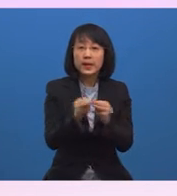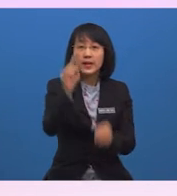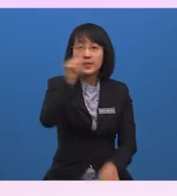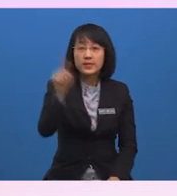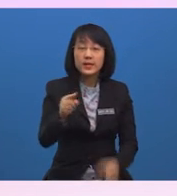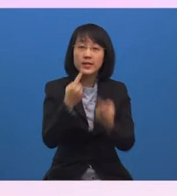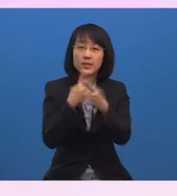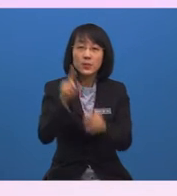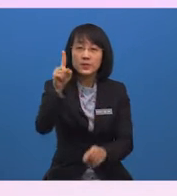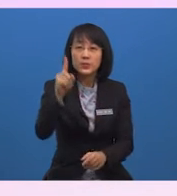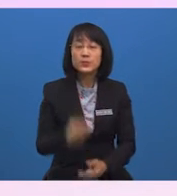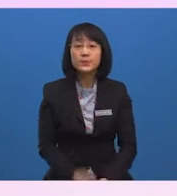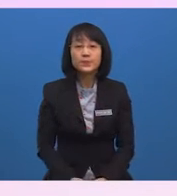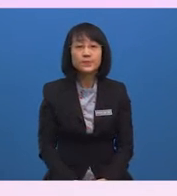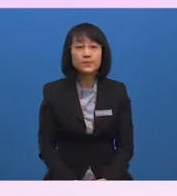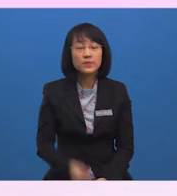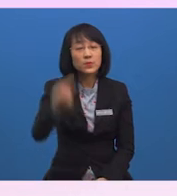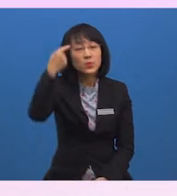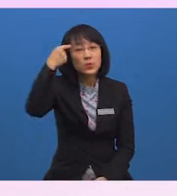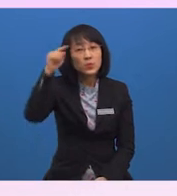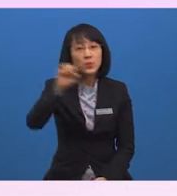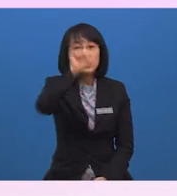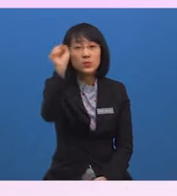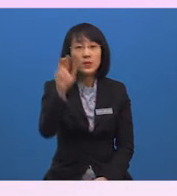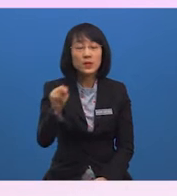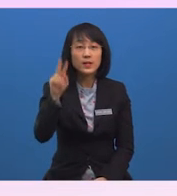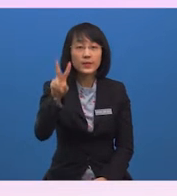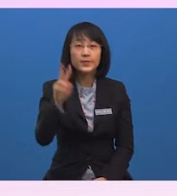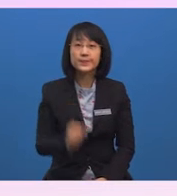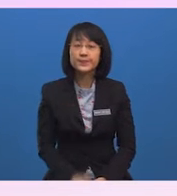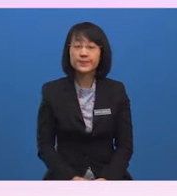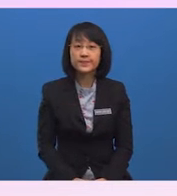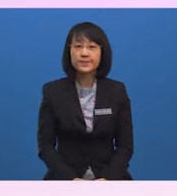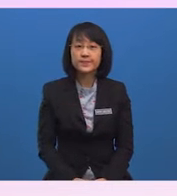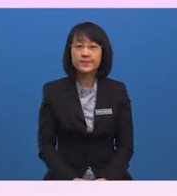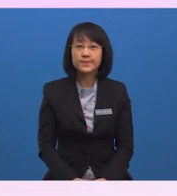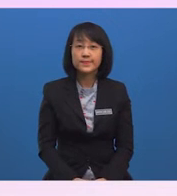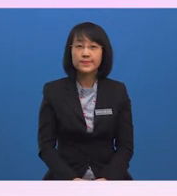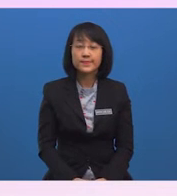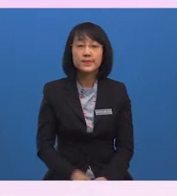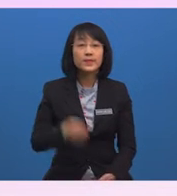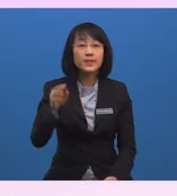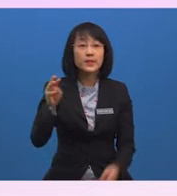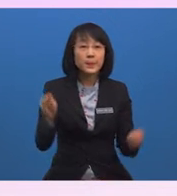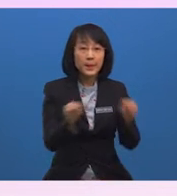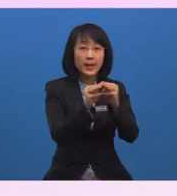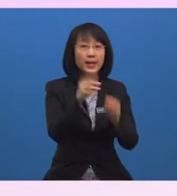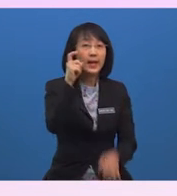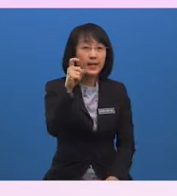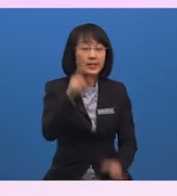ialah 1. Untuk soalan 2, jawapan magnet X lebih kuat